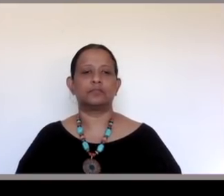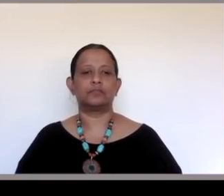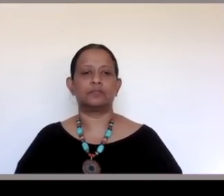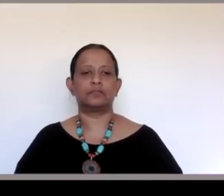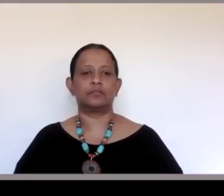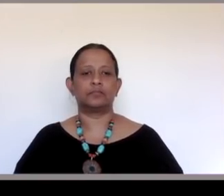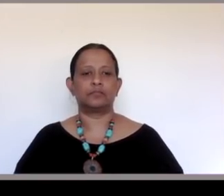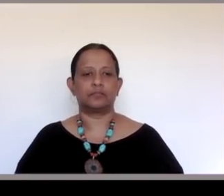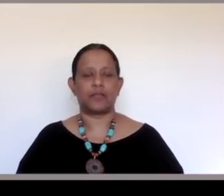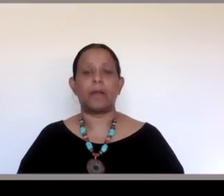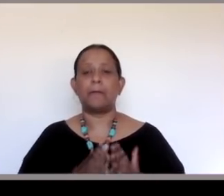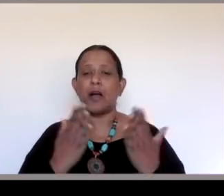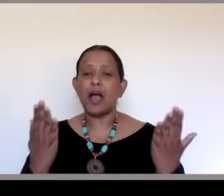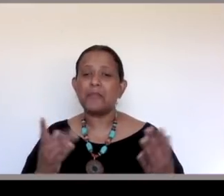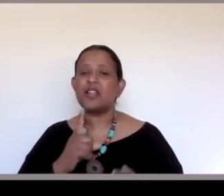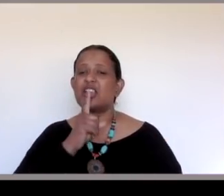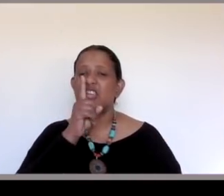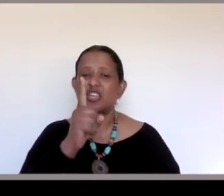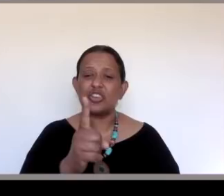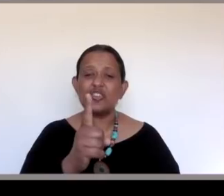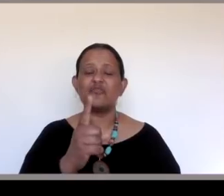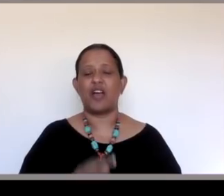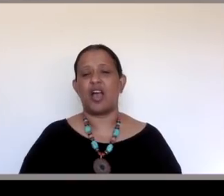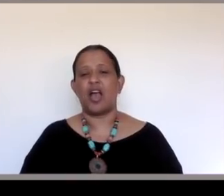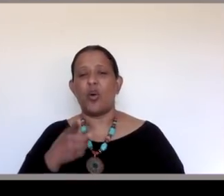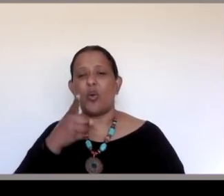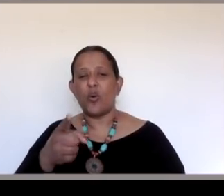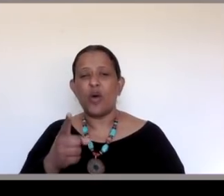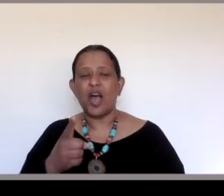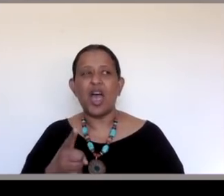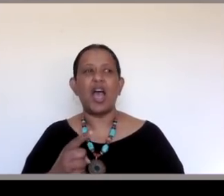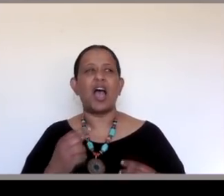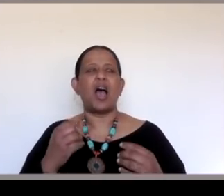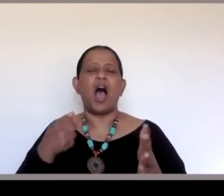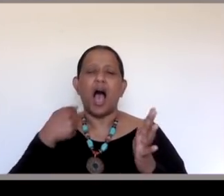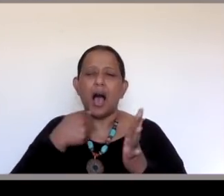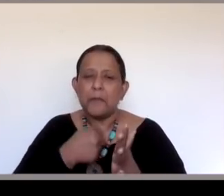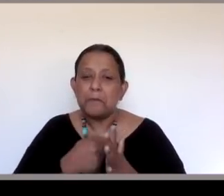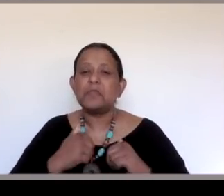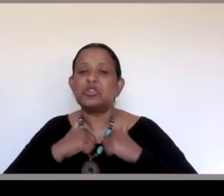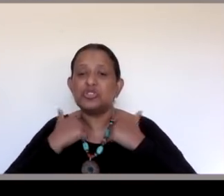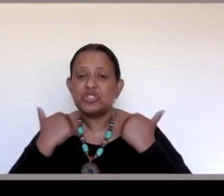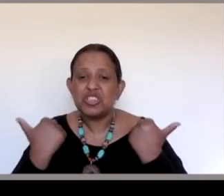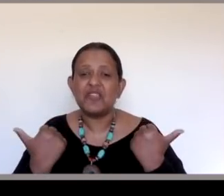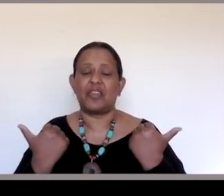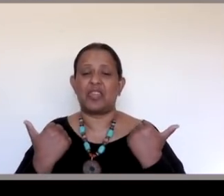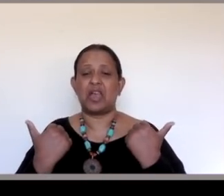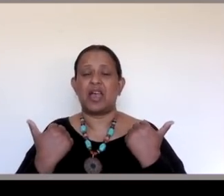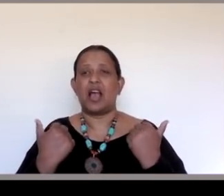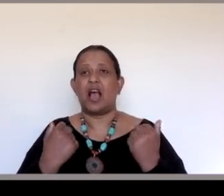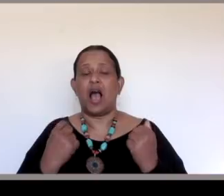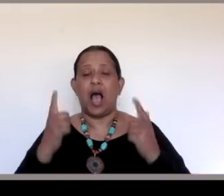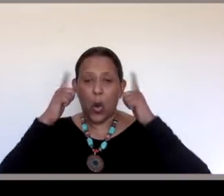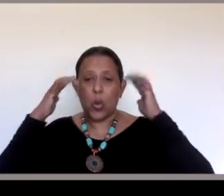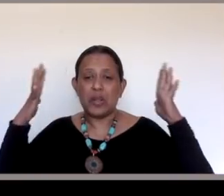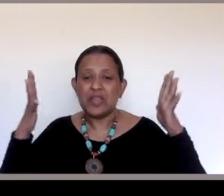அத மே மே தேங்க்யூ ஃபார் கோட்டசேங் ஒபட்ட மேக கேவன கோட்ட பரஸ்பர விரோதி வகே